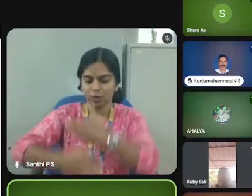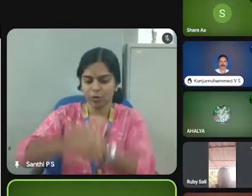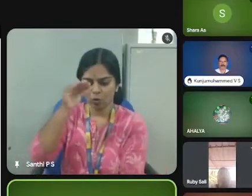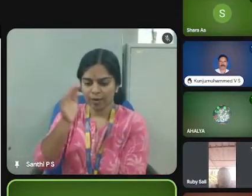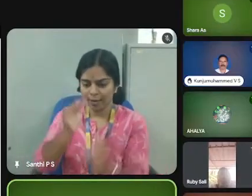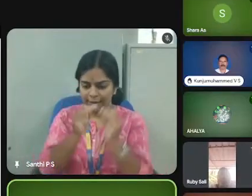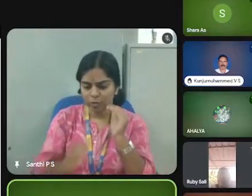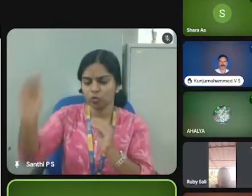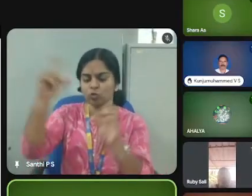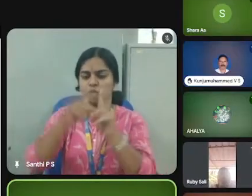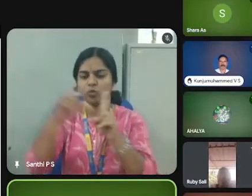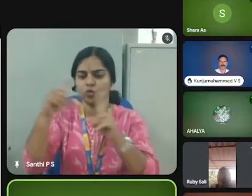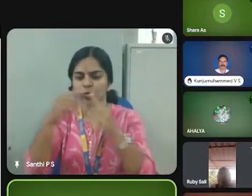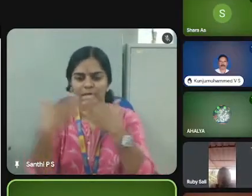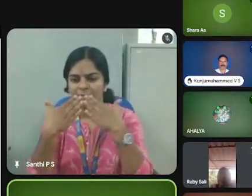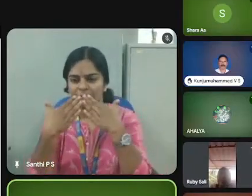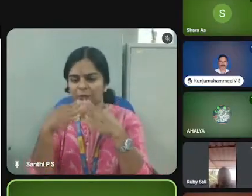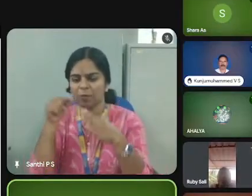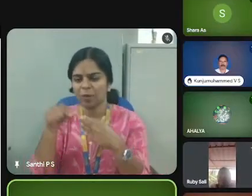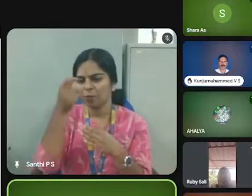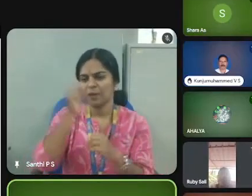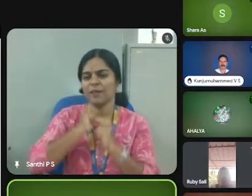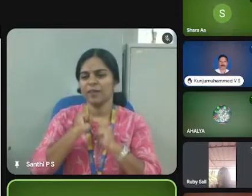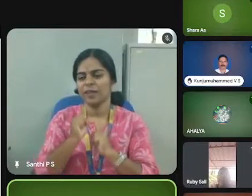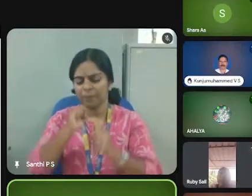അതിന് ലളിതമായും പ്രായോഗികവുമായ പരിഹാരങ്ങൾ